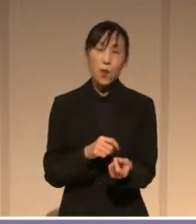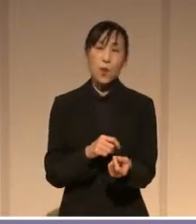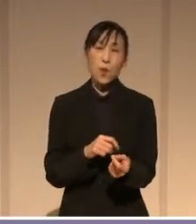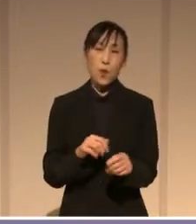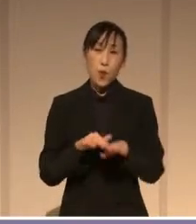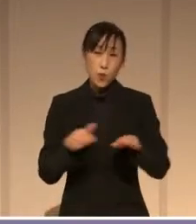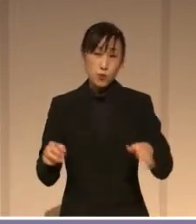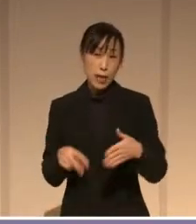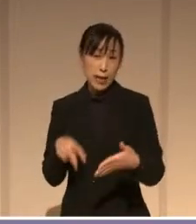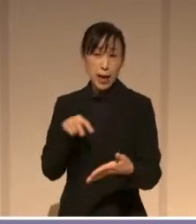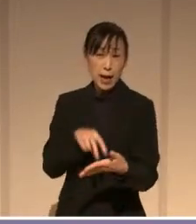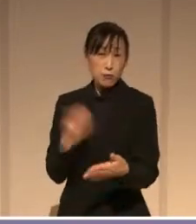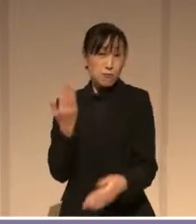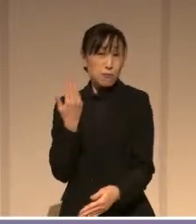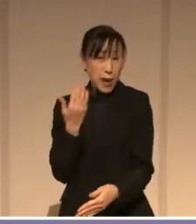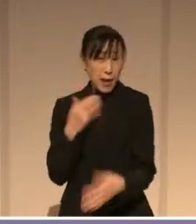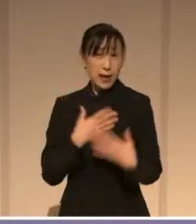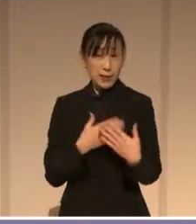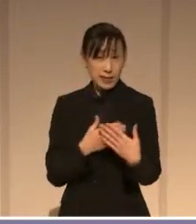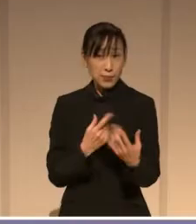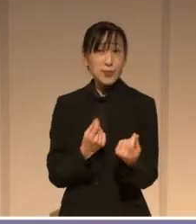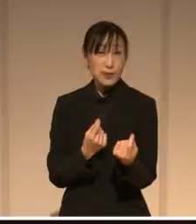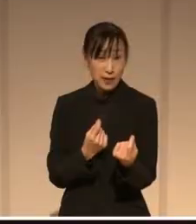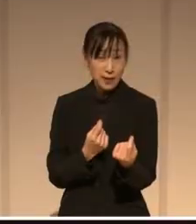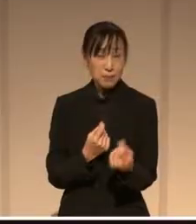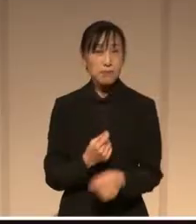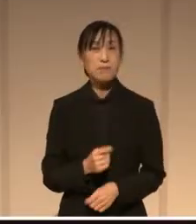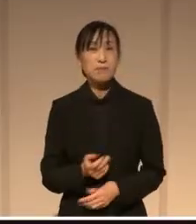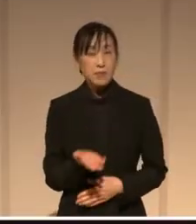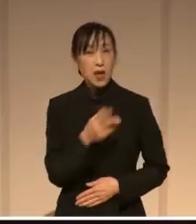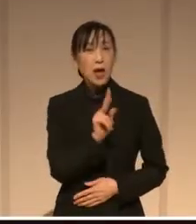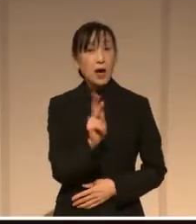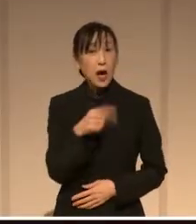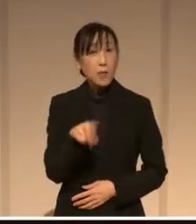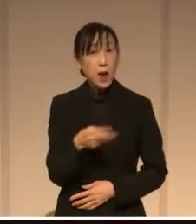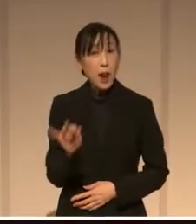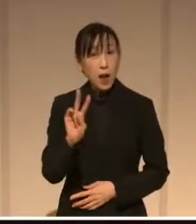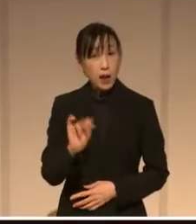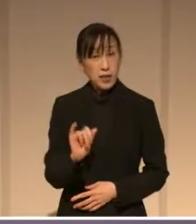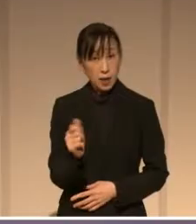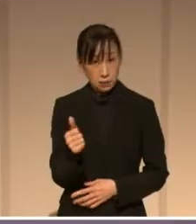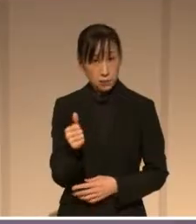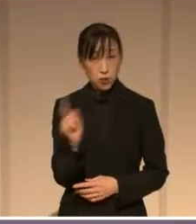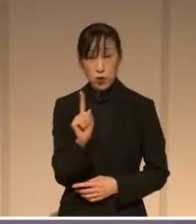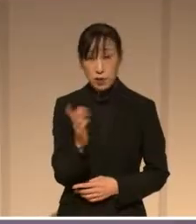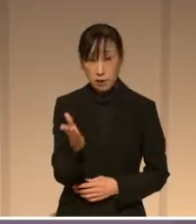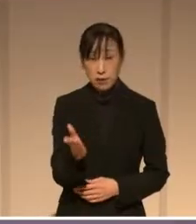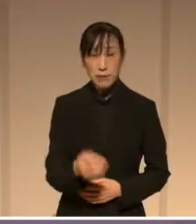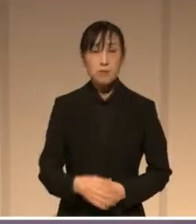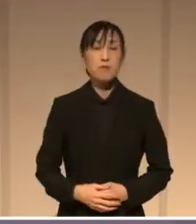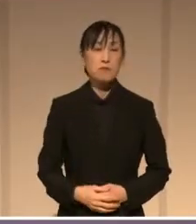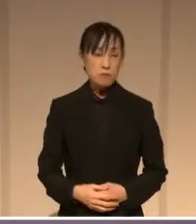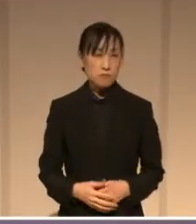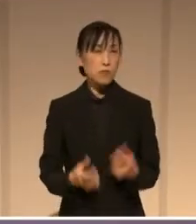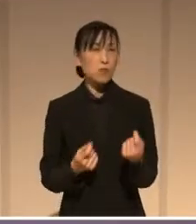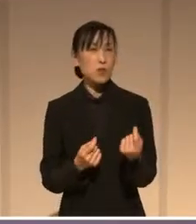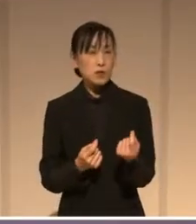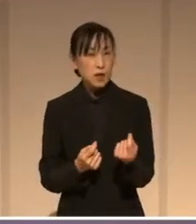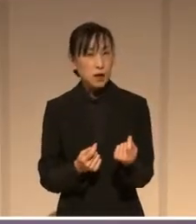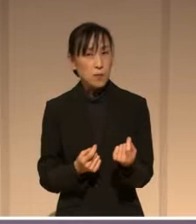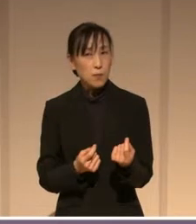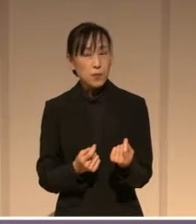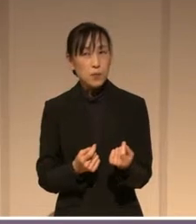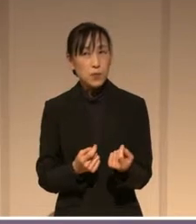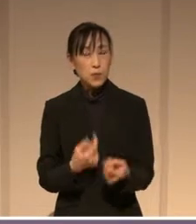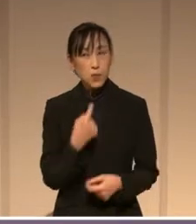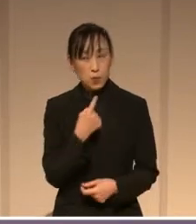されますかねえ神原さんはいかがでしたかそうですね僕もやっぱり緊張7番